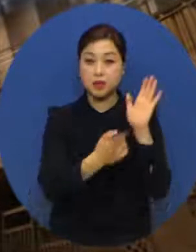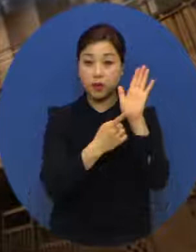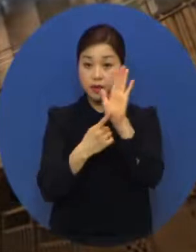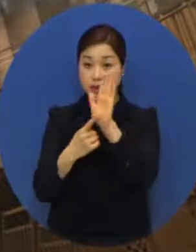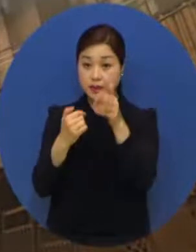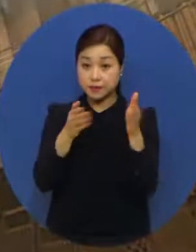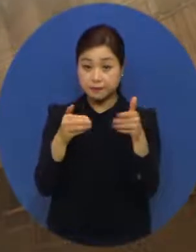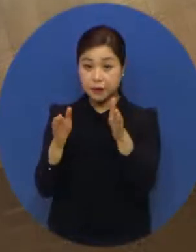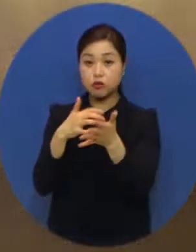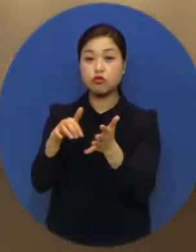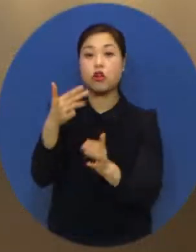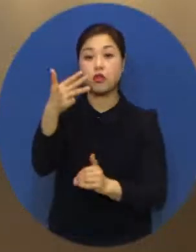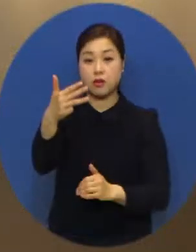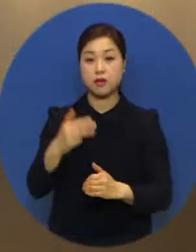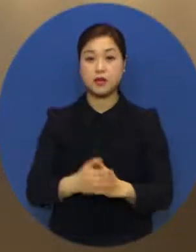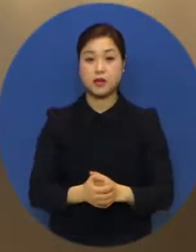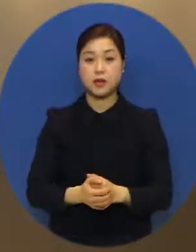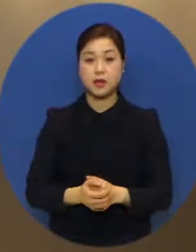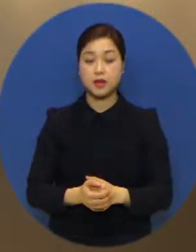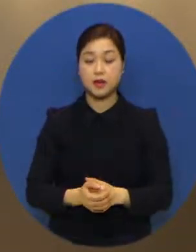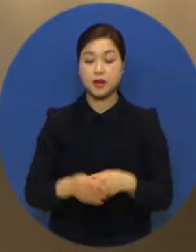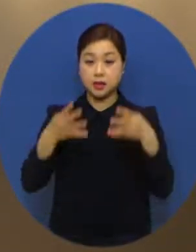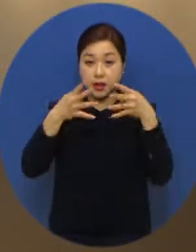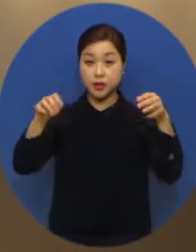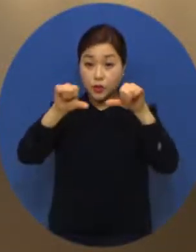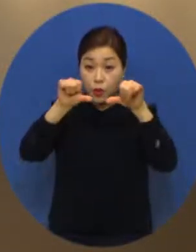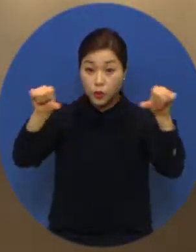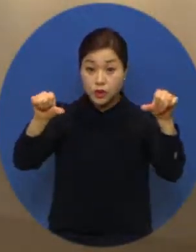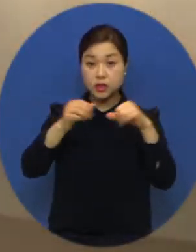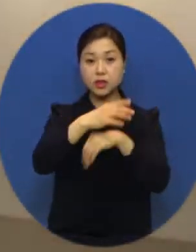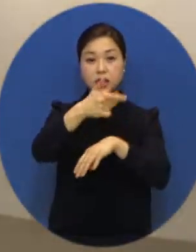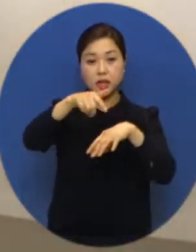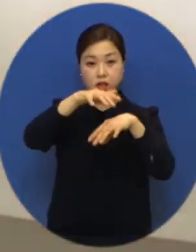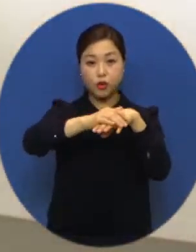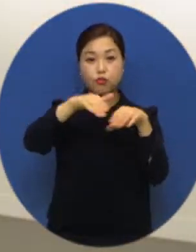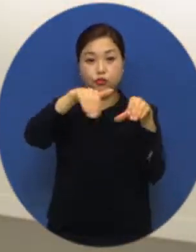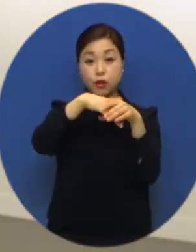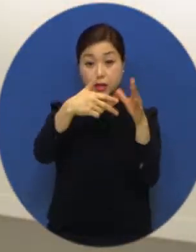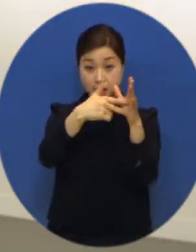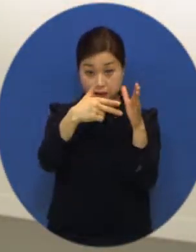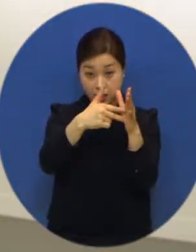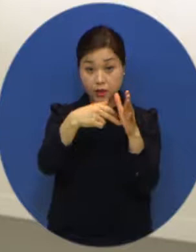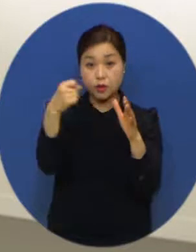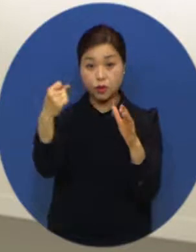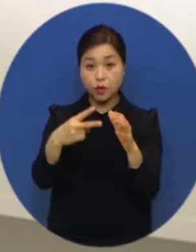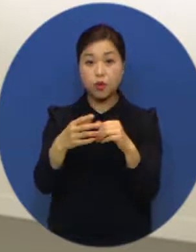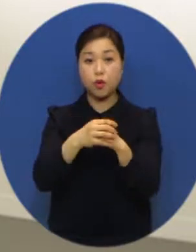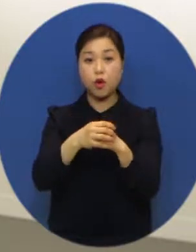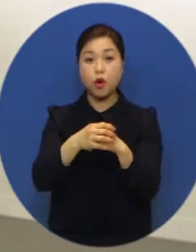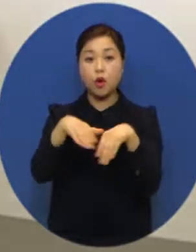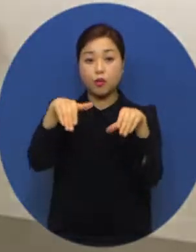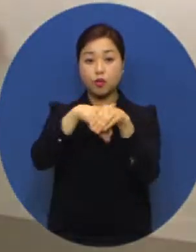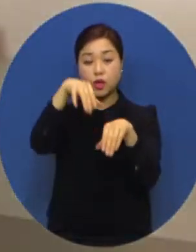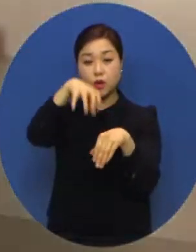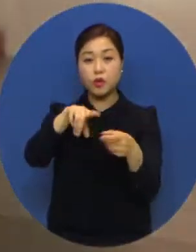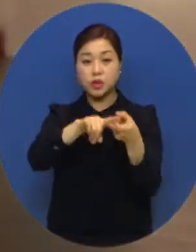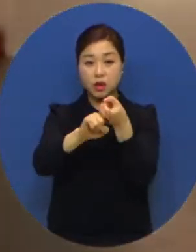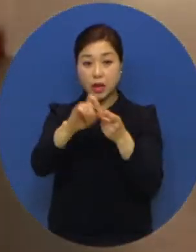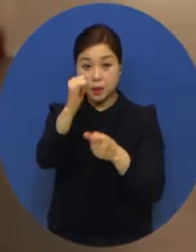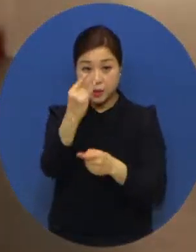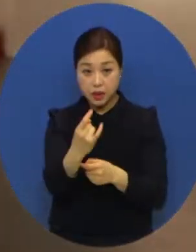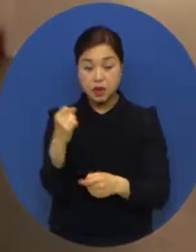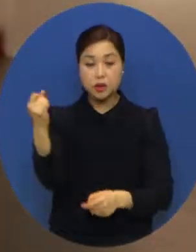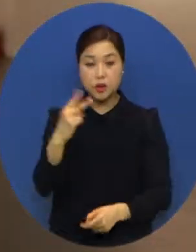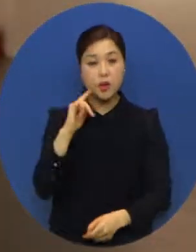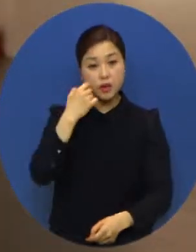된 전시관이 있고요. 4층, 5층이 저희 대전문화재단을 비롯해서 문화원연합회, 예총,